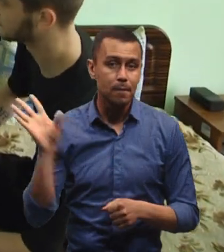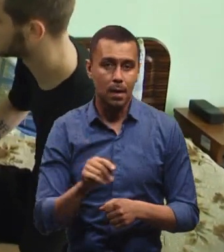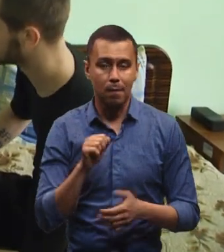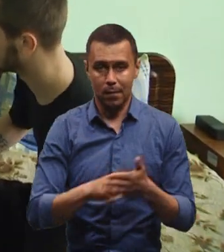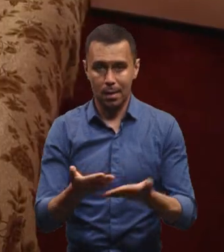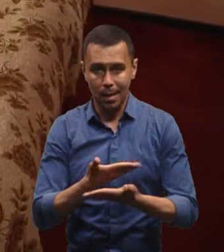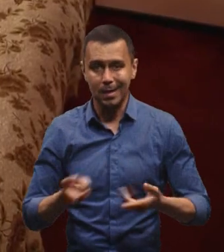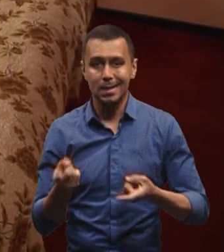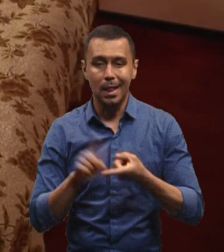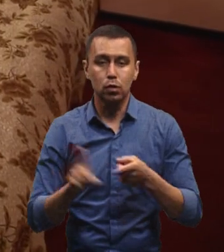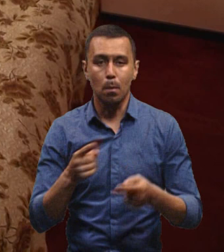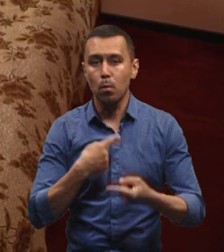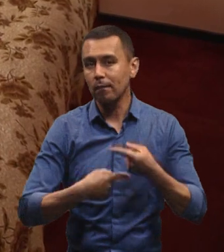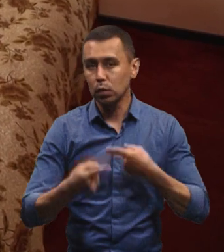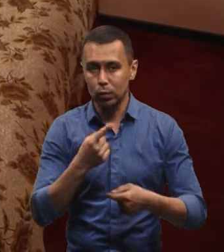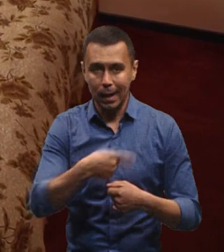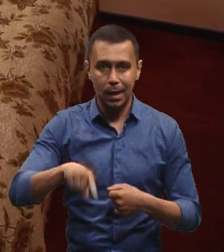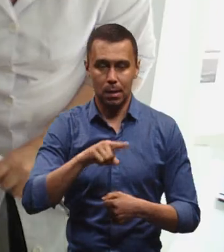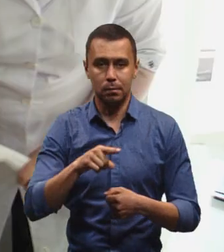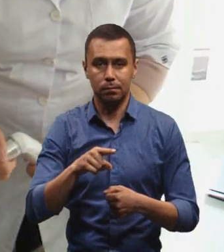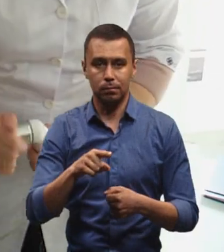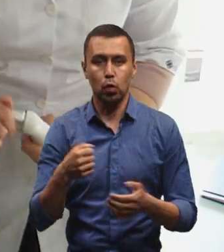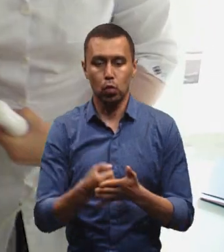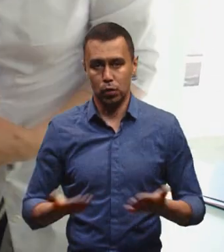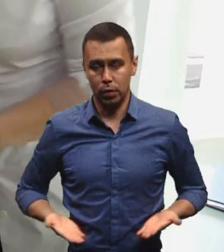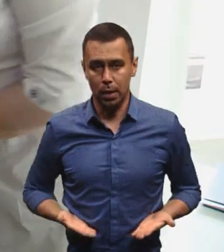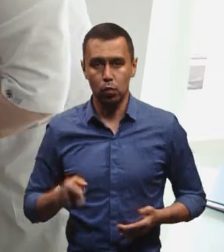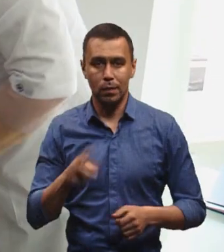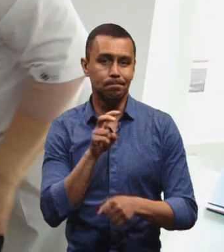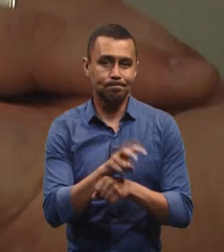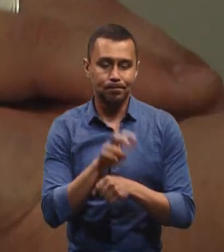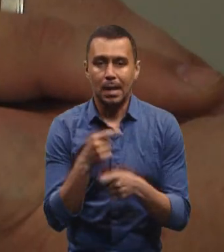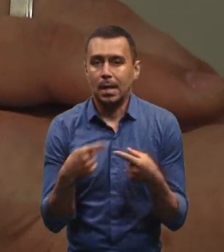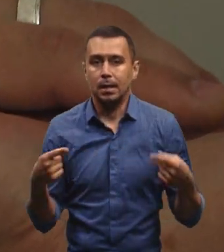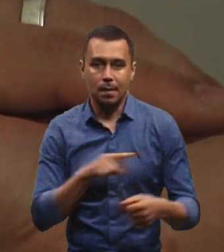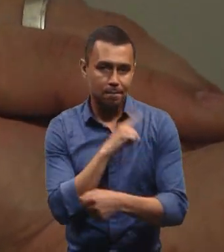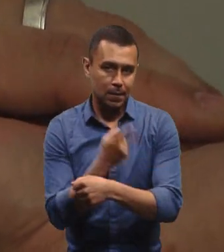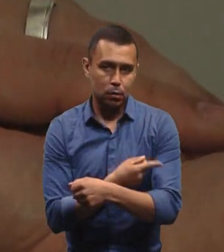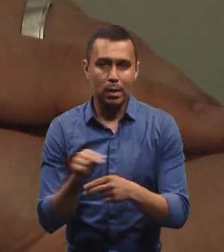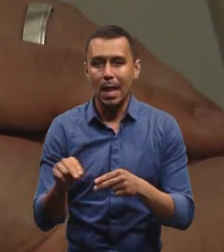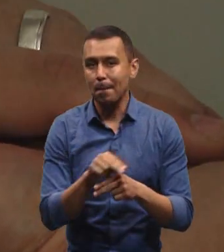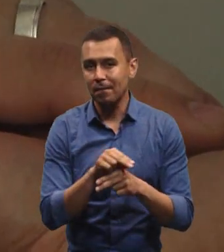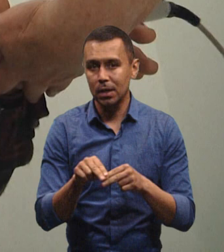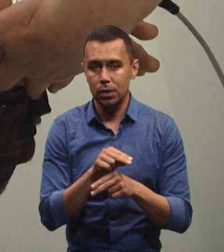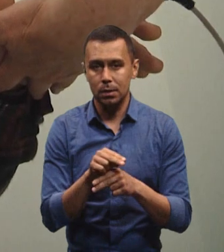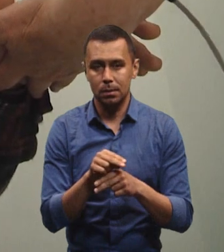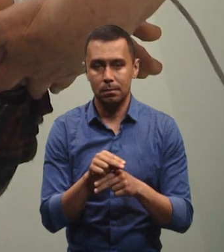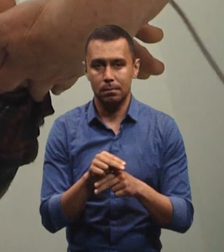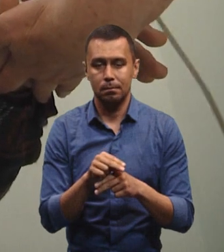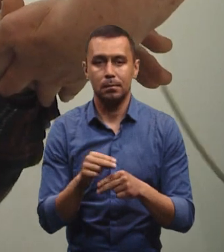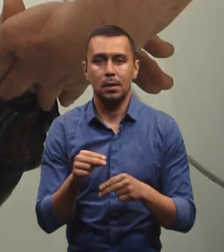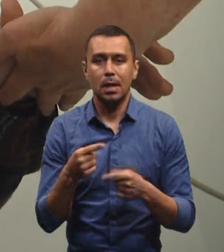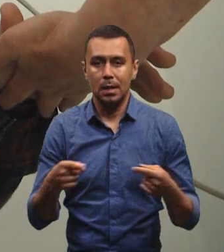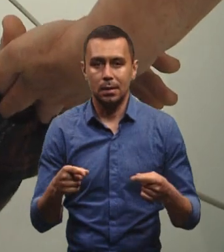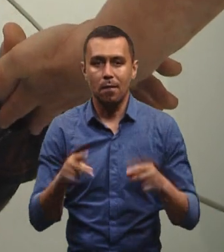нас залежне, щоб повернути їх у стрій. Тут вони відвідують різні фізіотерапевтичні процедури, різні